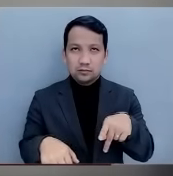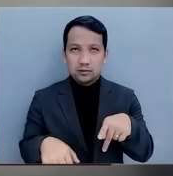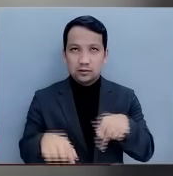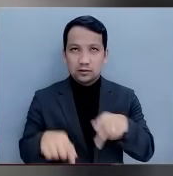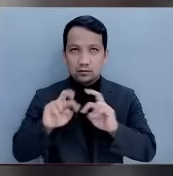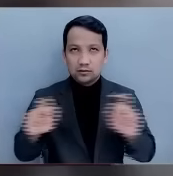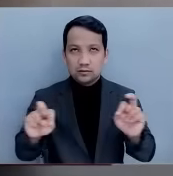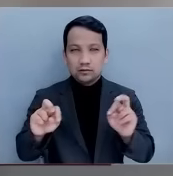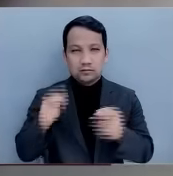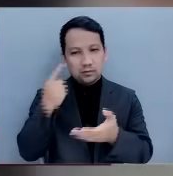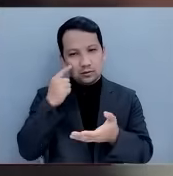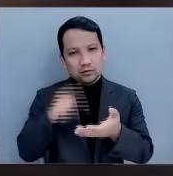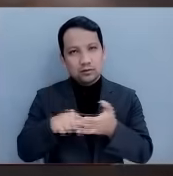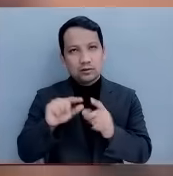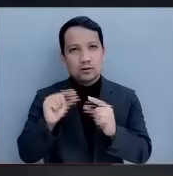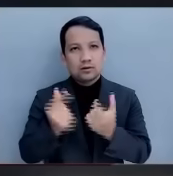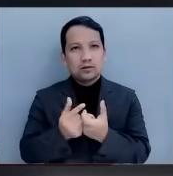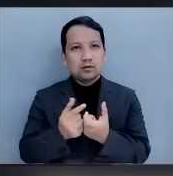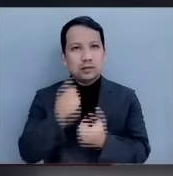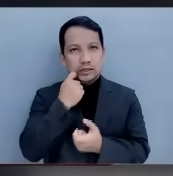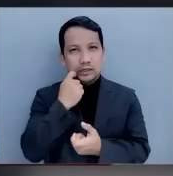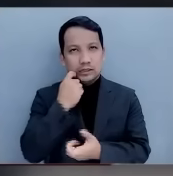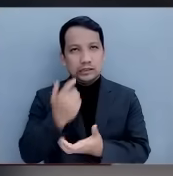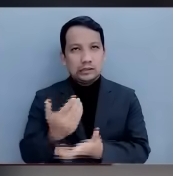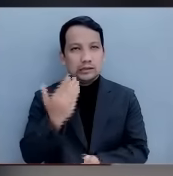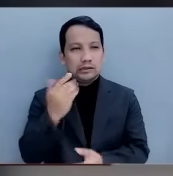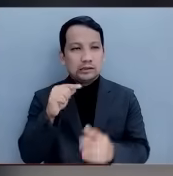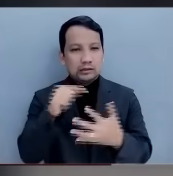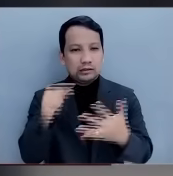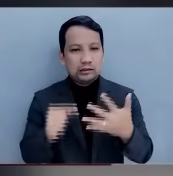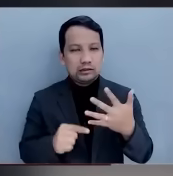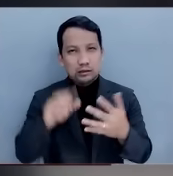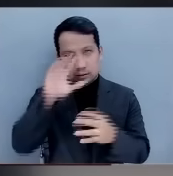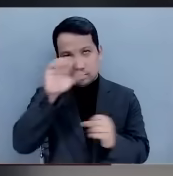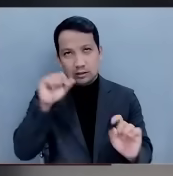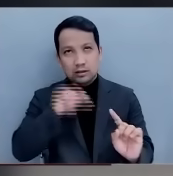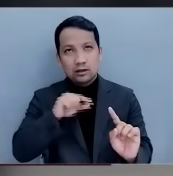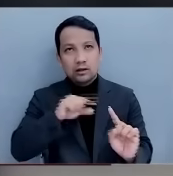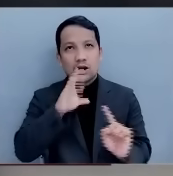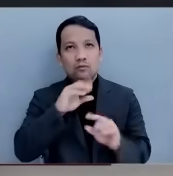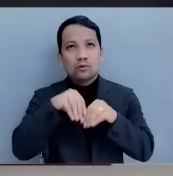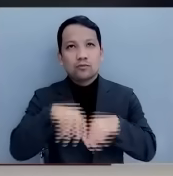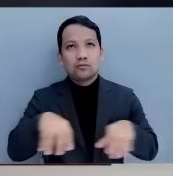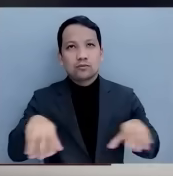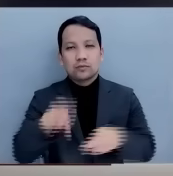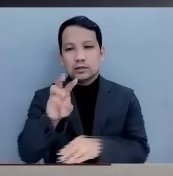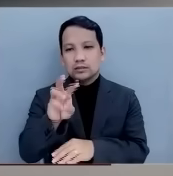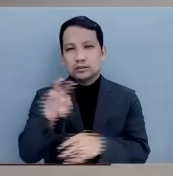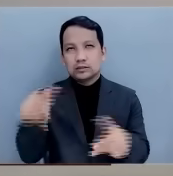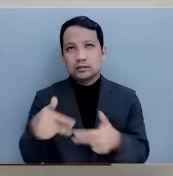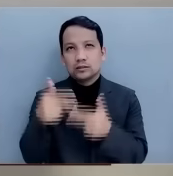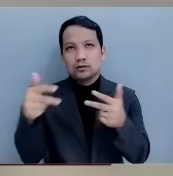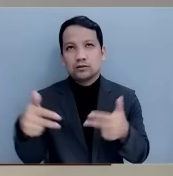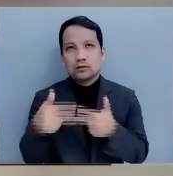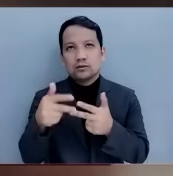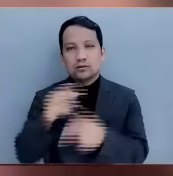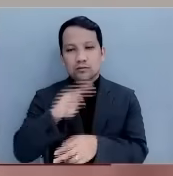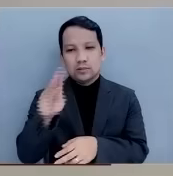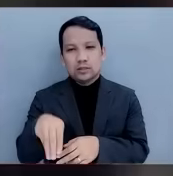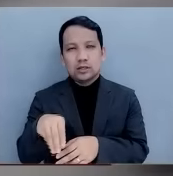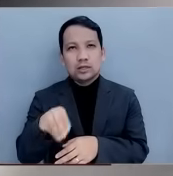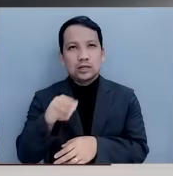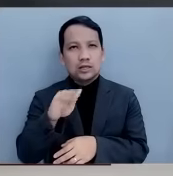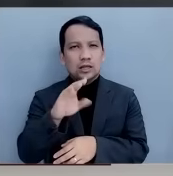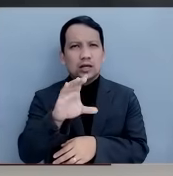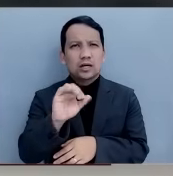Investigation and Detection Group sa Kamkrame kanina. Sila ang mga itinuturong suspect sa pagkawala ng 6 na sabongero sa Manila Cockpit Arena